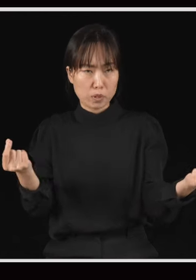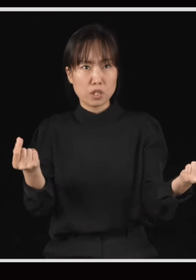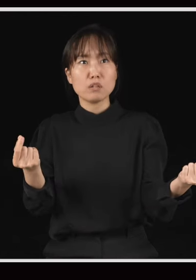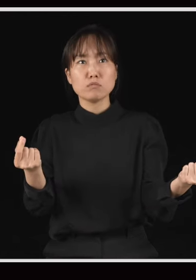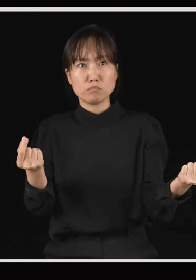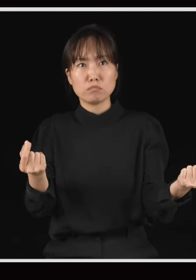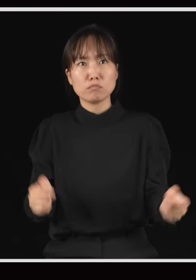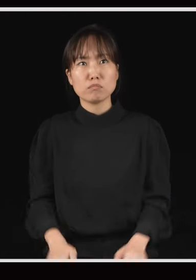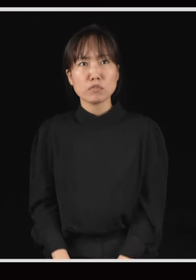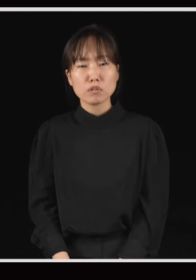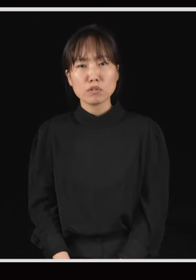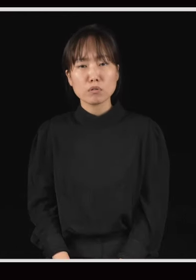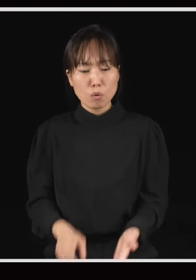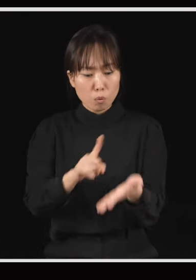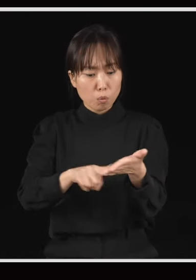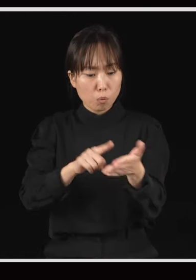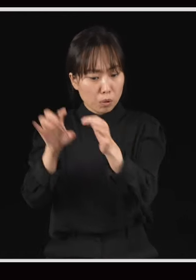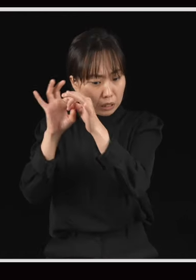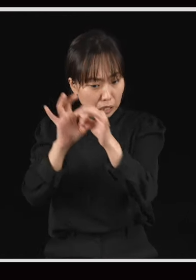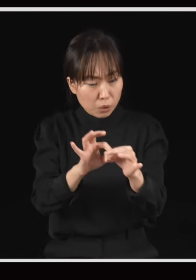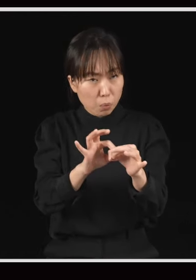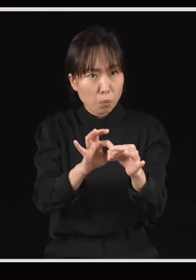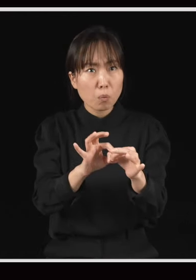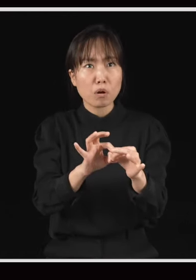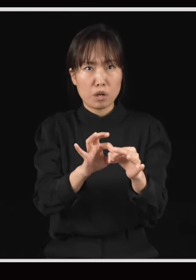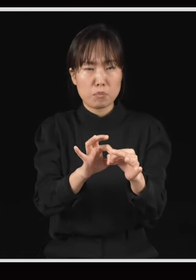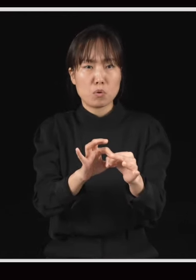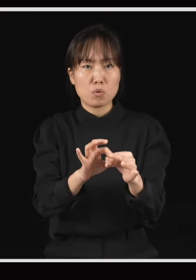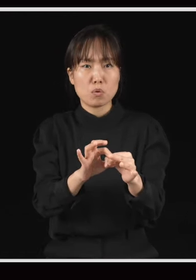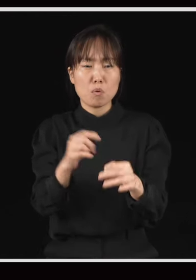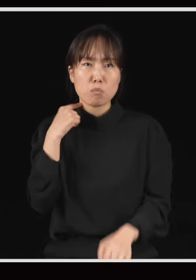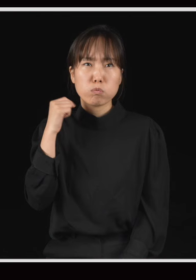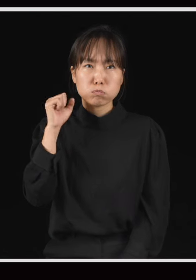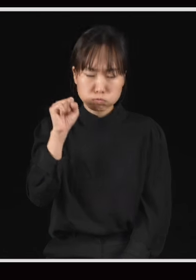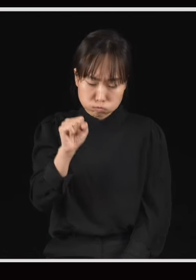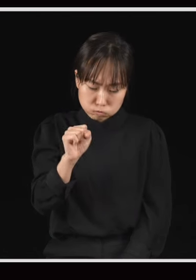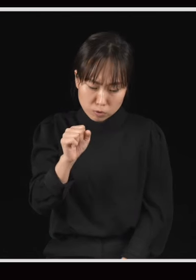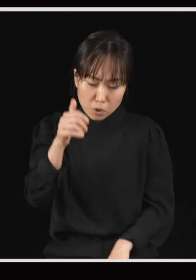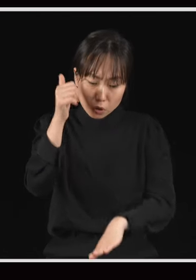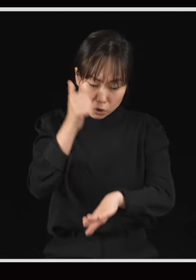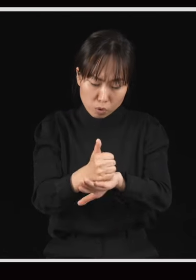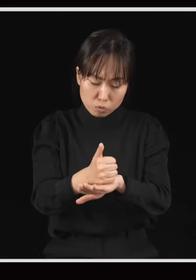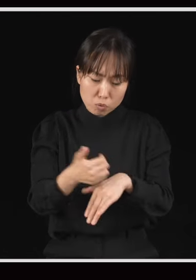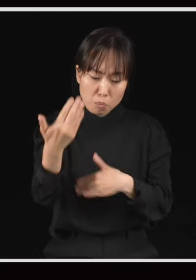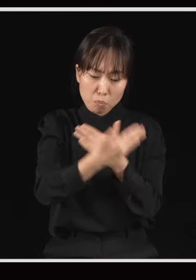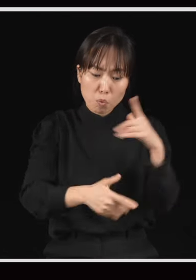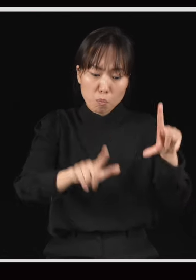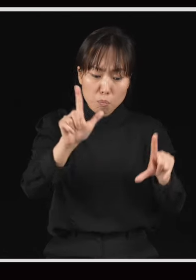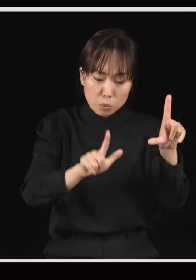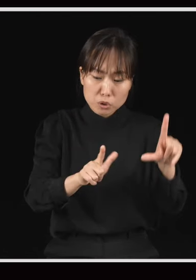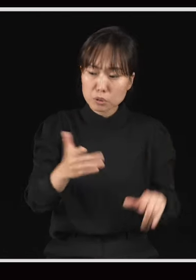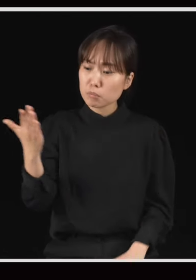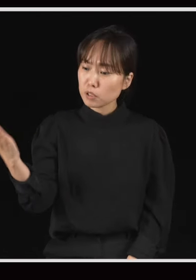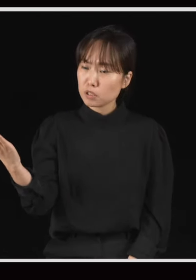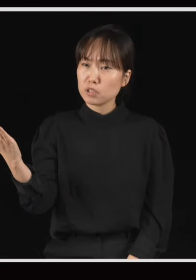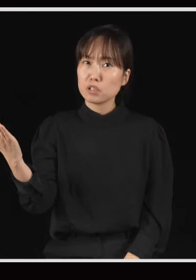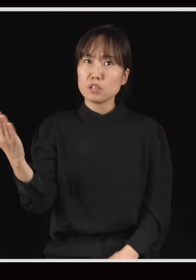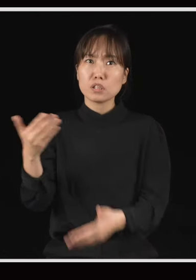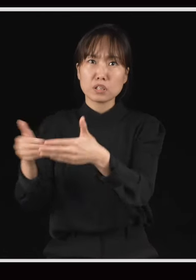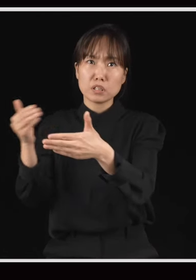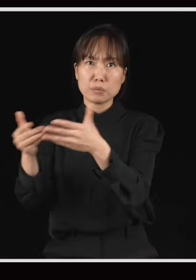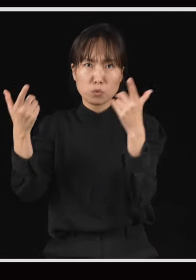이게 이러고 있으면 지금 흉추가 이렇게 돼서 거북목이 되고 이렇게 됩니다. 심한 거북목이 되고,